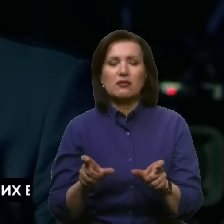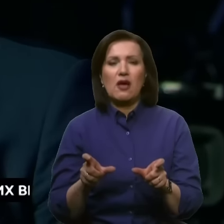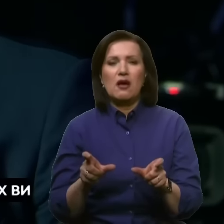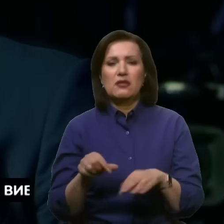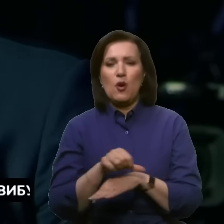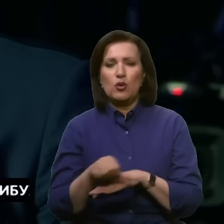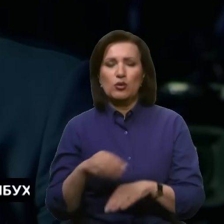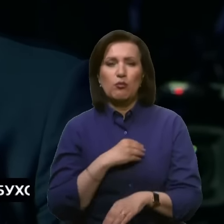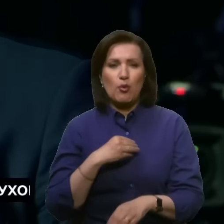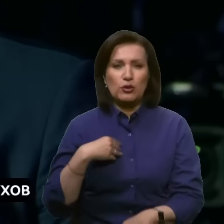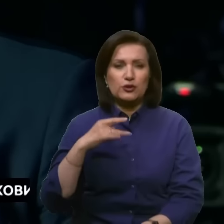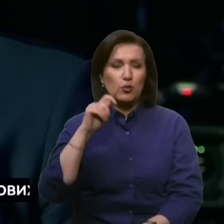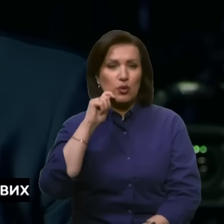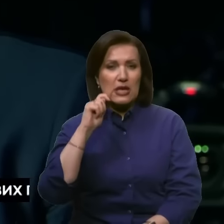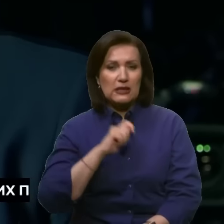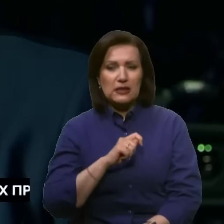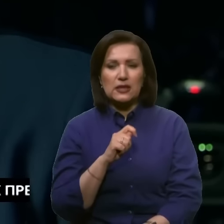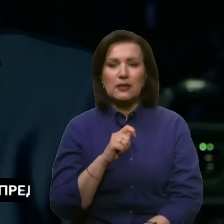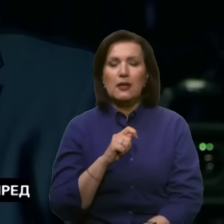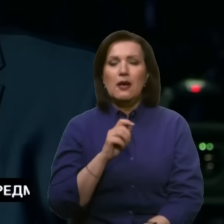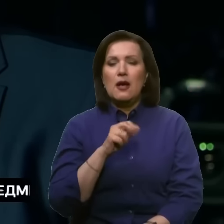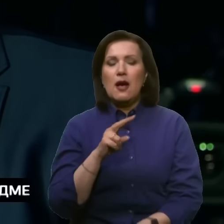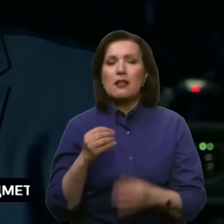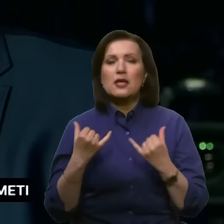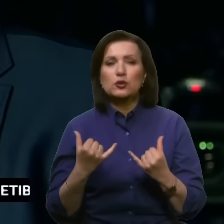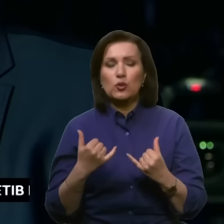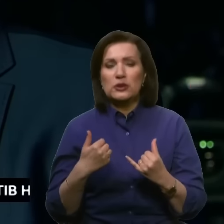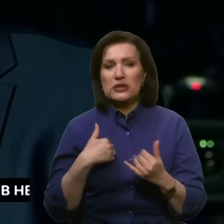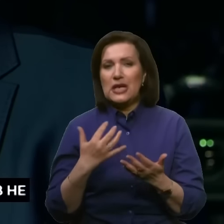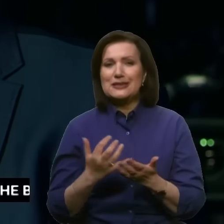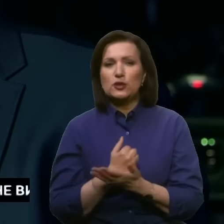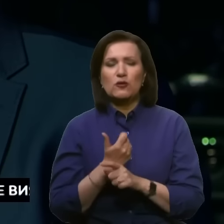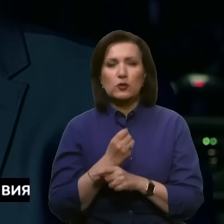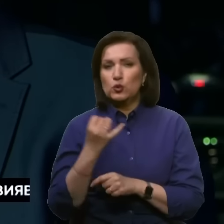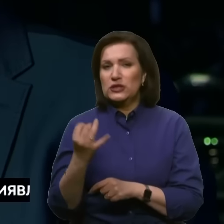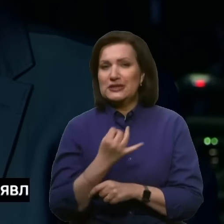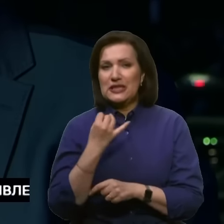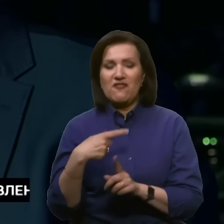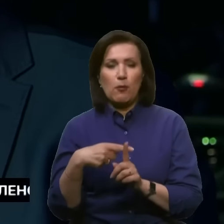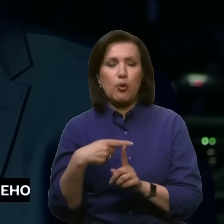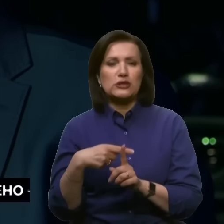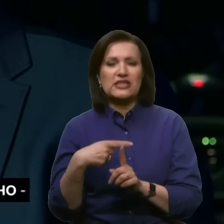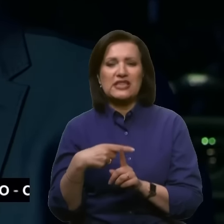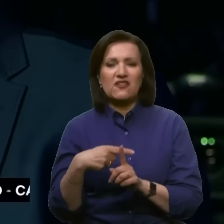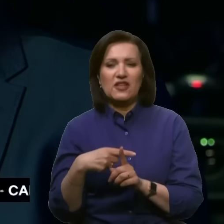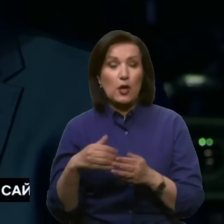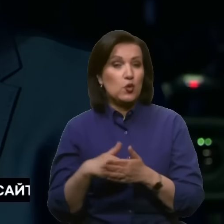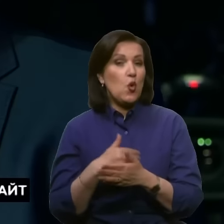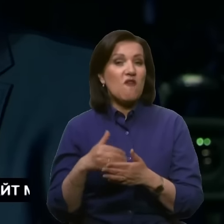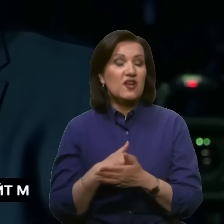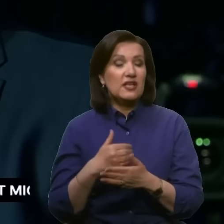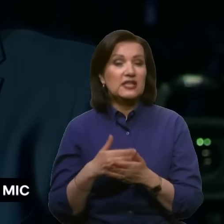на кордоні Польщі і України. Але сьогодні я знайшов дуже цікаві позитивні